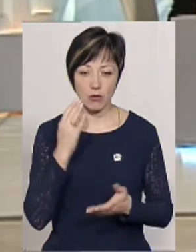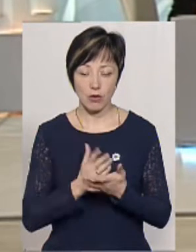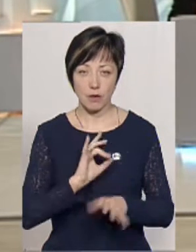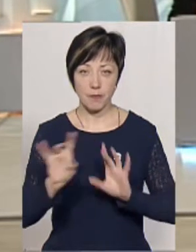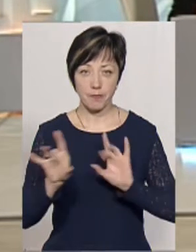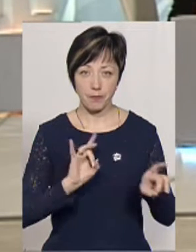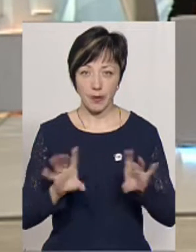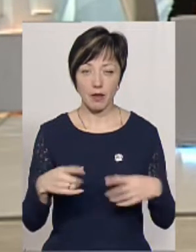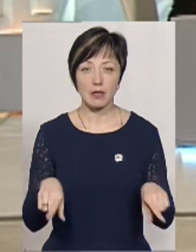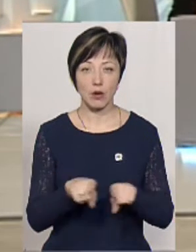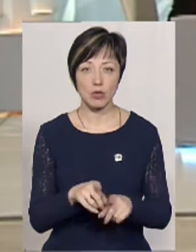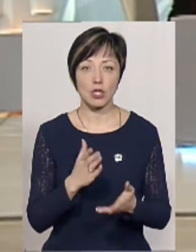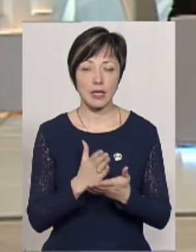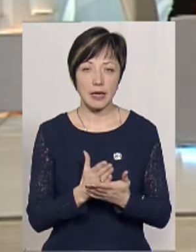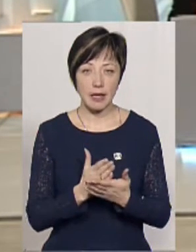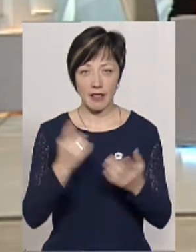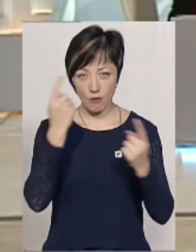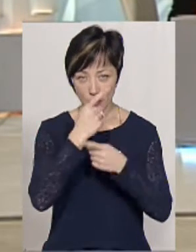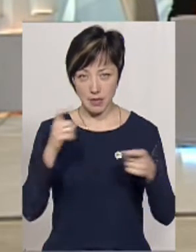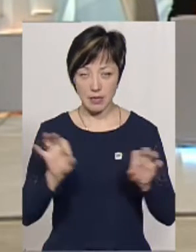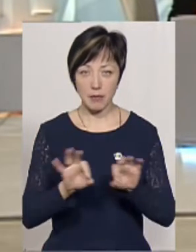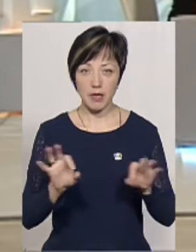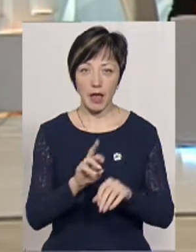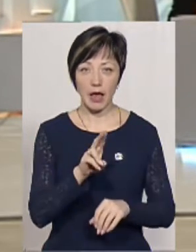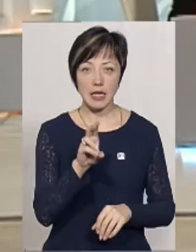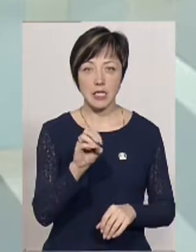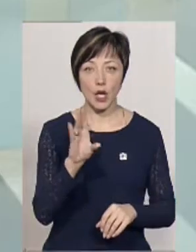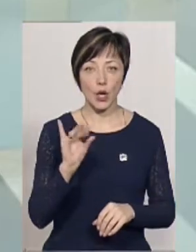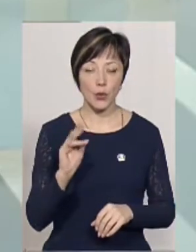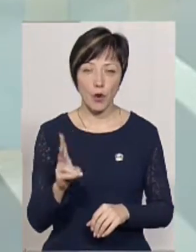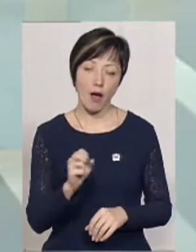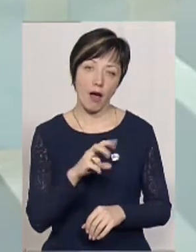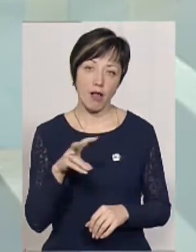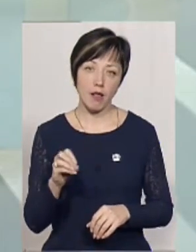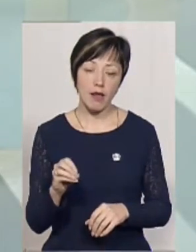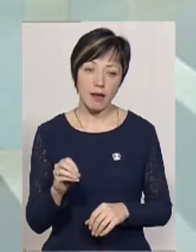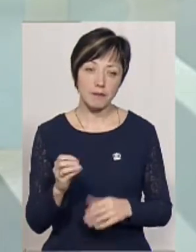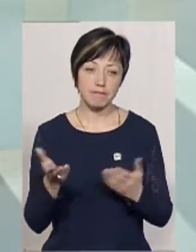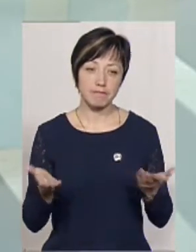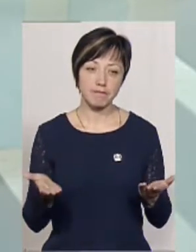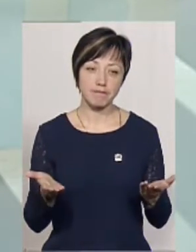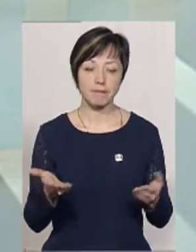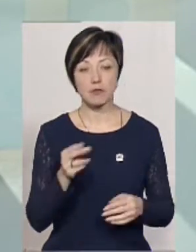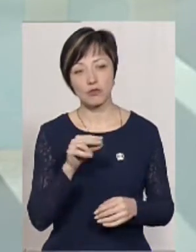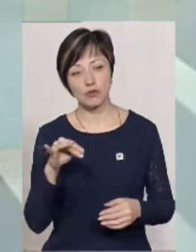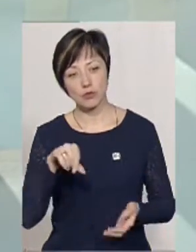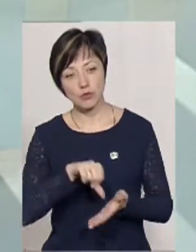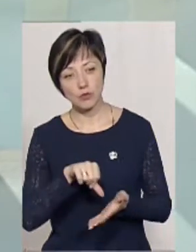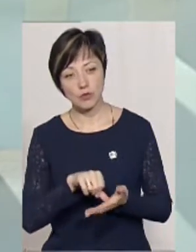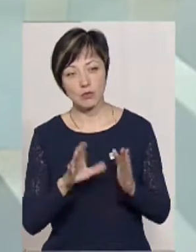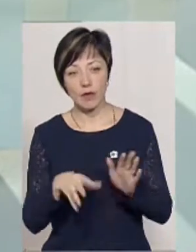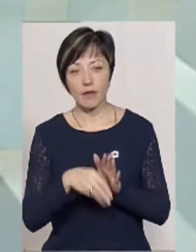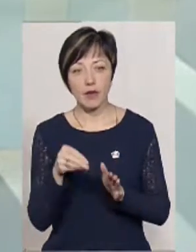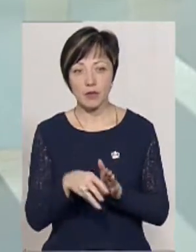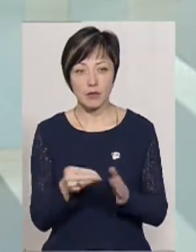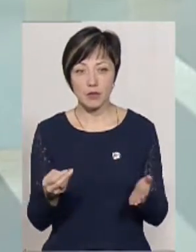Є також інформаційні матеріали Арсенія Яценюка, але, скажімо, чи прийме він участь про